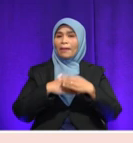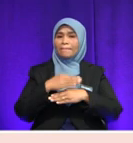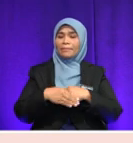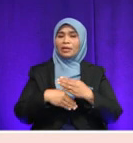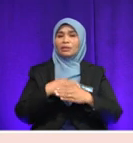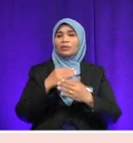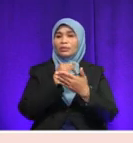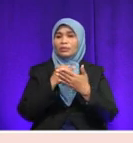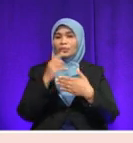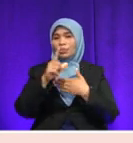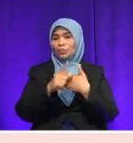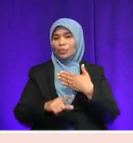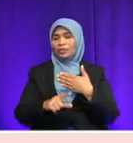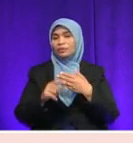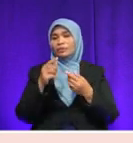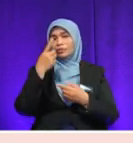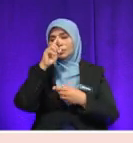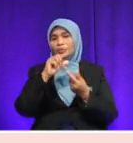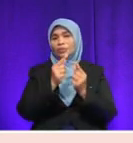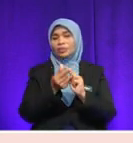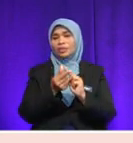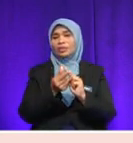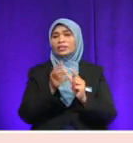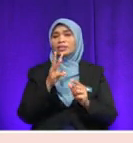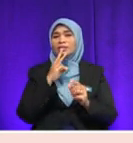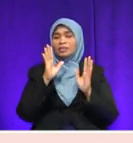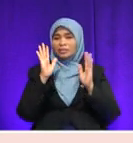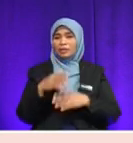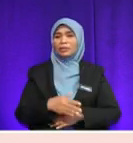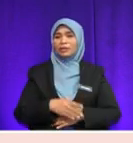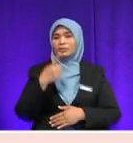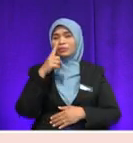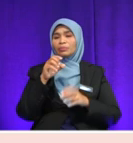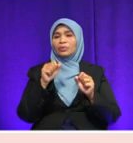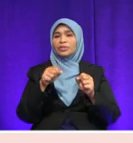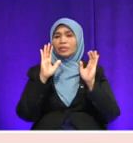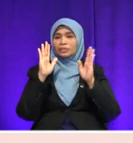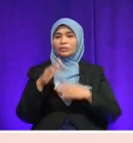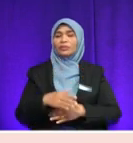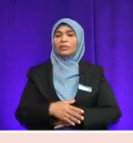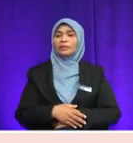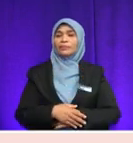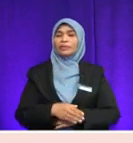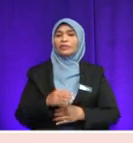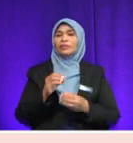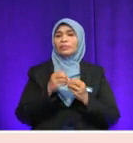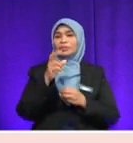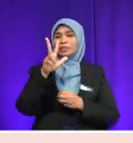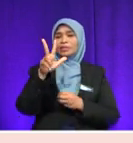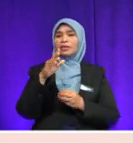menggantikan wudhu untuk membolehkan ibadah seperti salat dilaksanakan yang ketiga